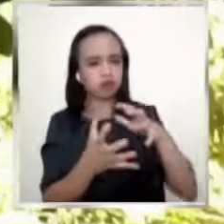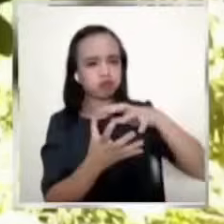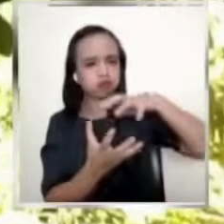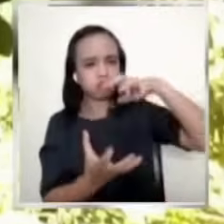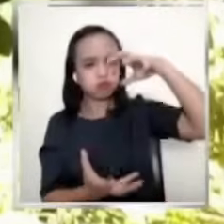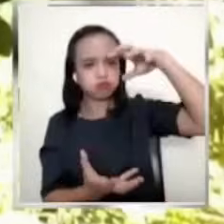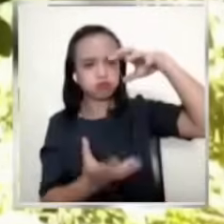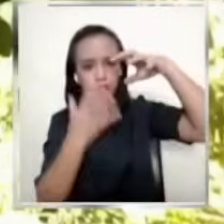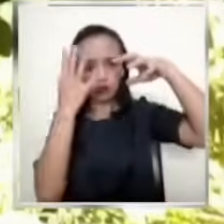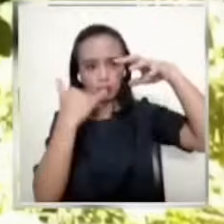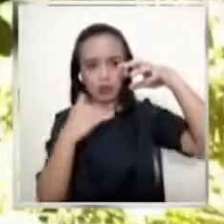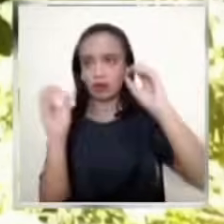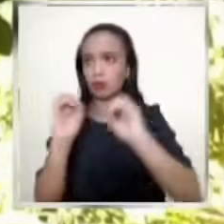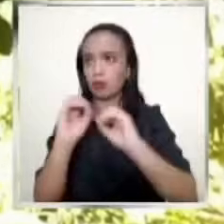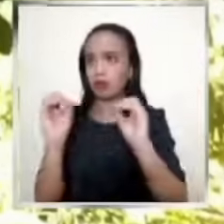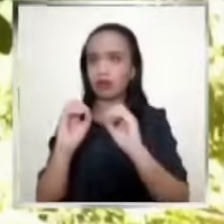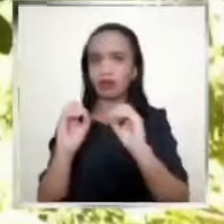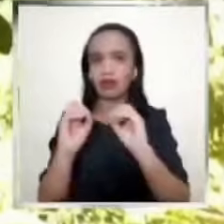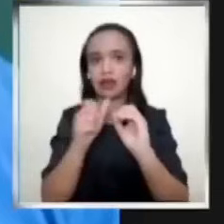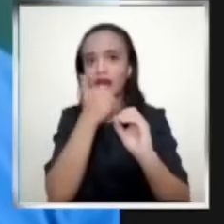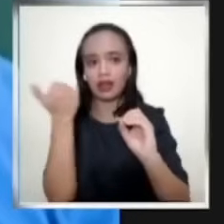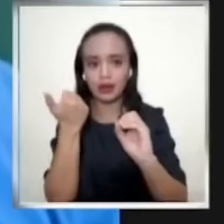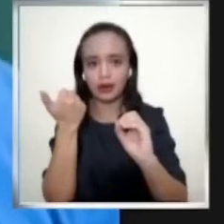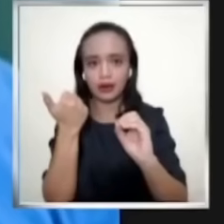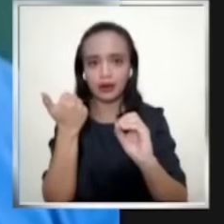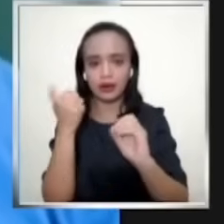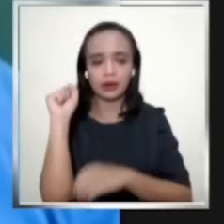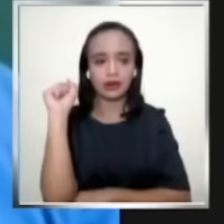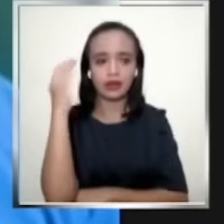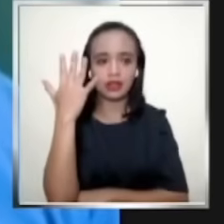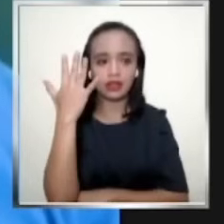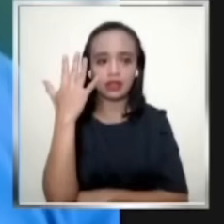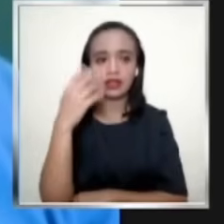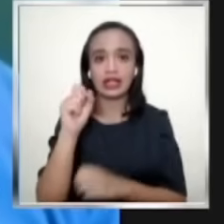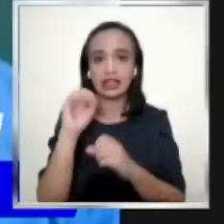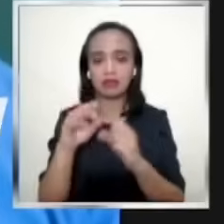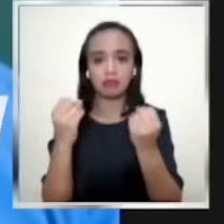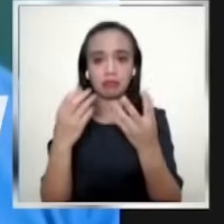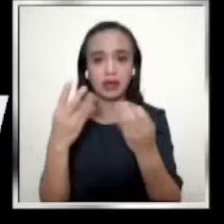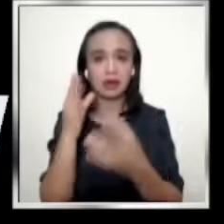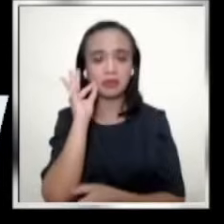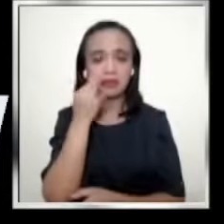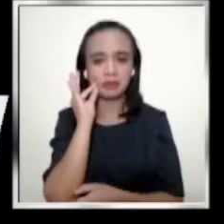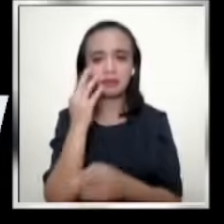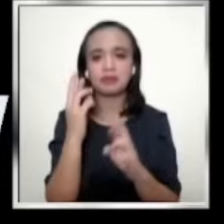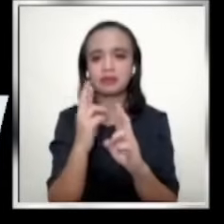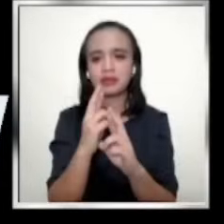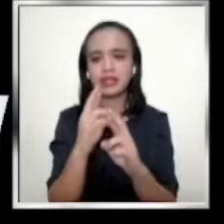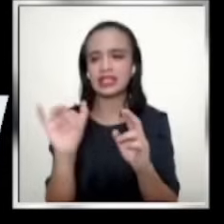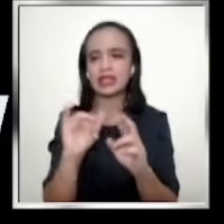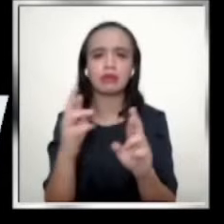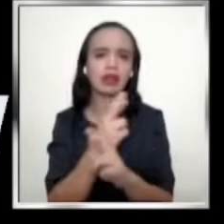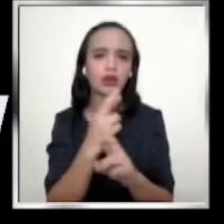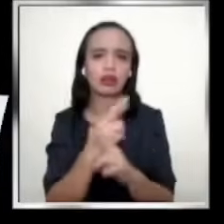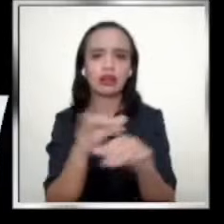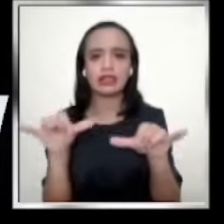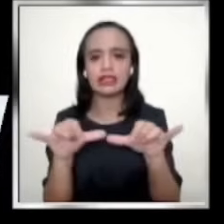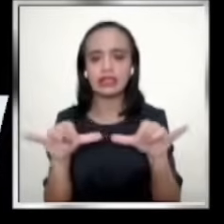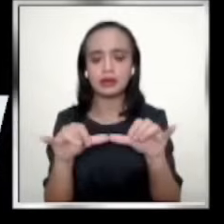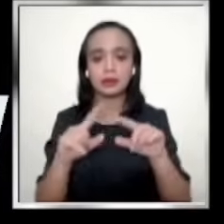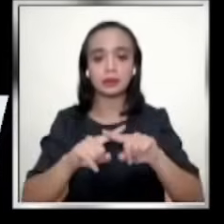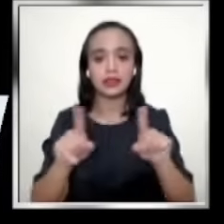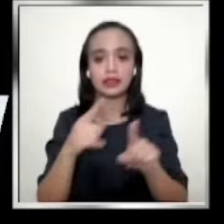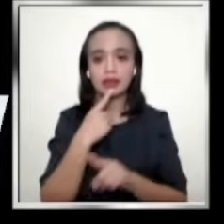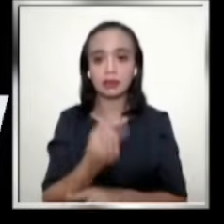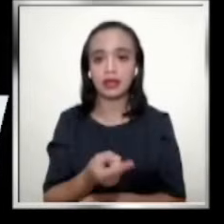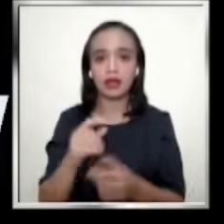yon. Lahat ng nutrients kasi papunta sa isang fruit lang eh. Pag maraming fruit kasi, regular size lang yung jackfruit. At ayon kay Emmanuel, ang mga naglalakihan langka gaya